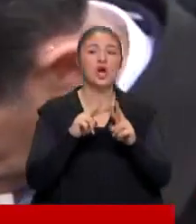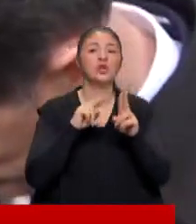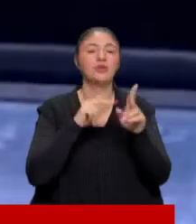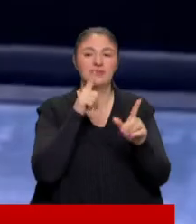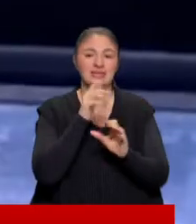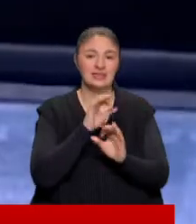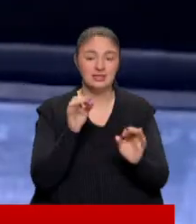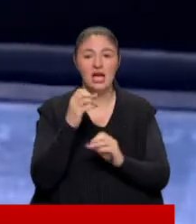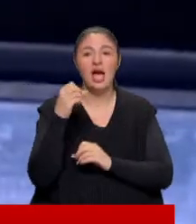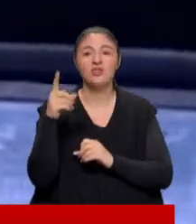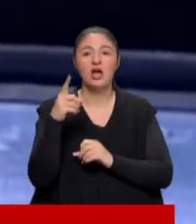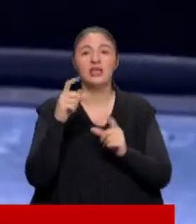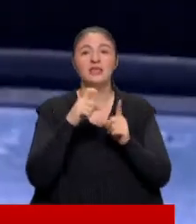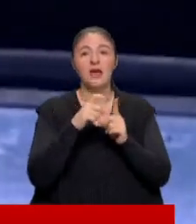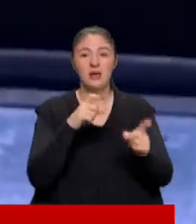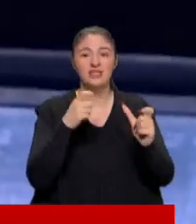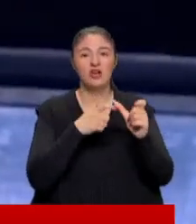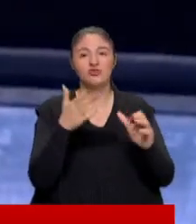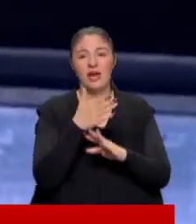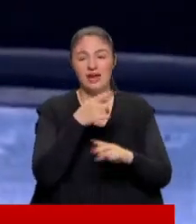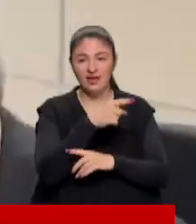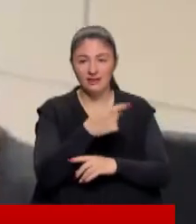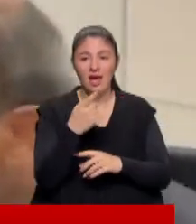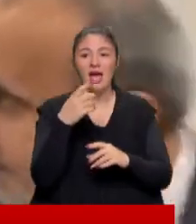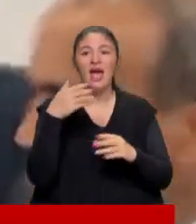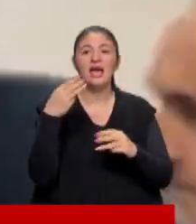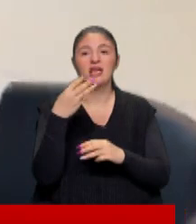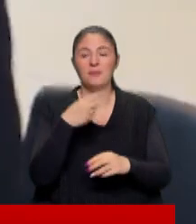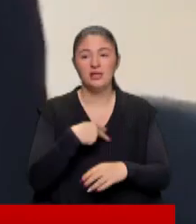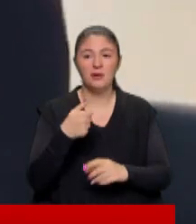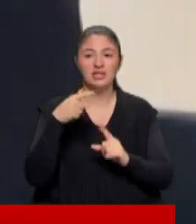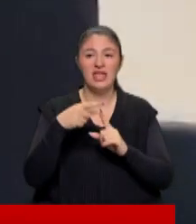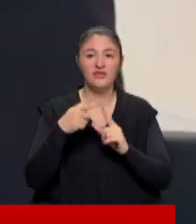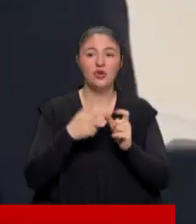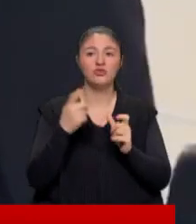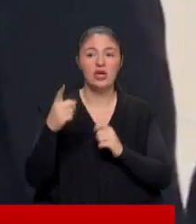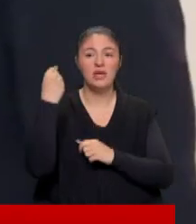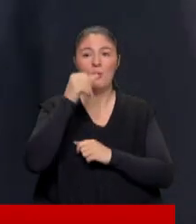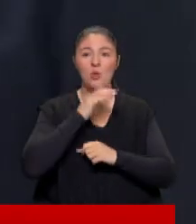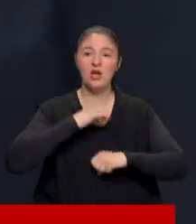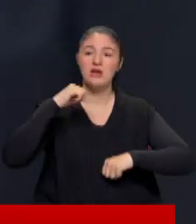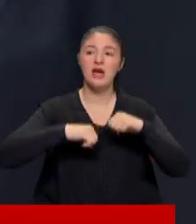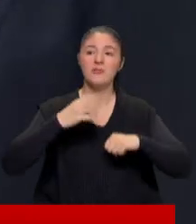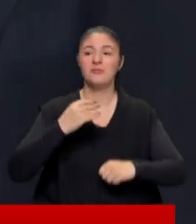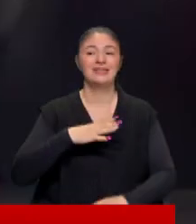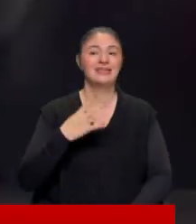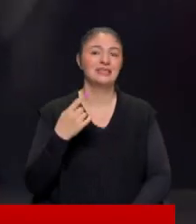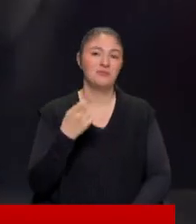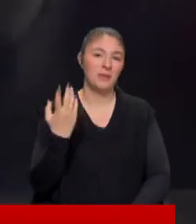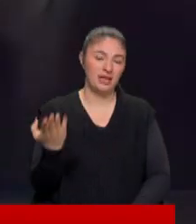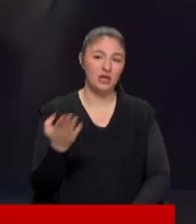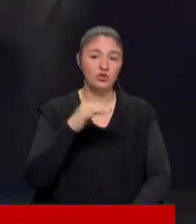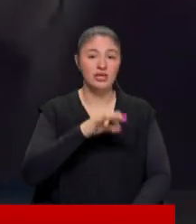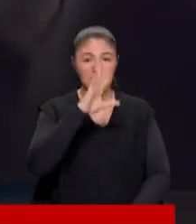sessiz. Erdoğan'ın damadı Selçuk Bayraktar da. Esenler Belediye Başkanı Tevfik Göksu da İmamoğlu'na rakip olmak isteyen isimlerden. Şu